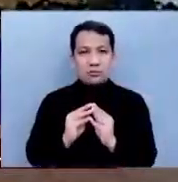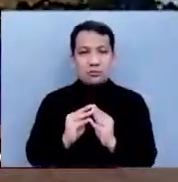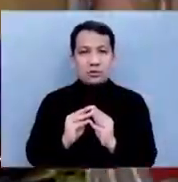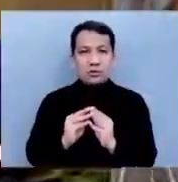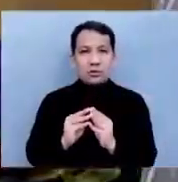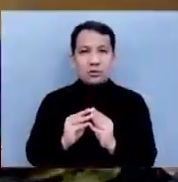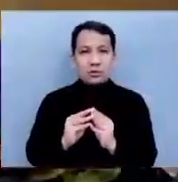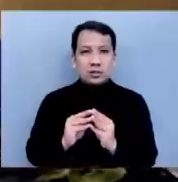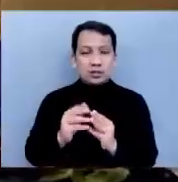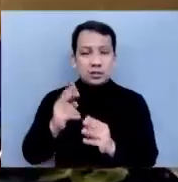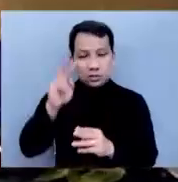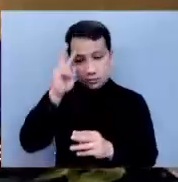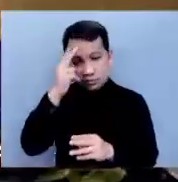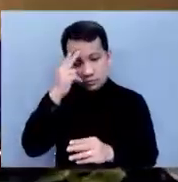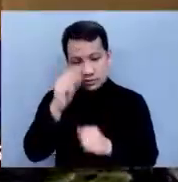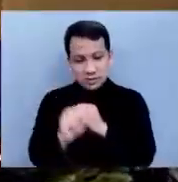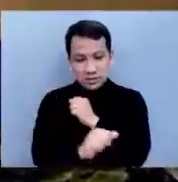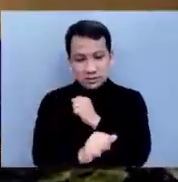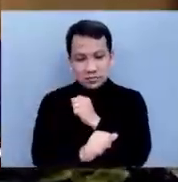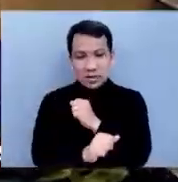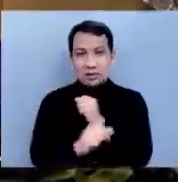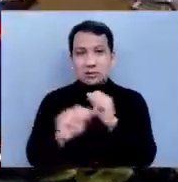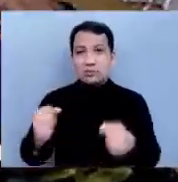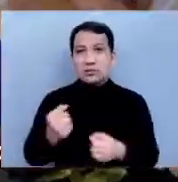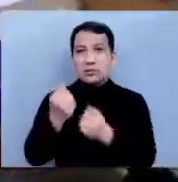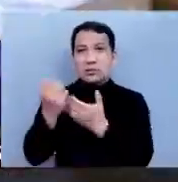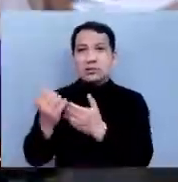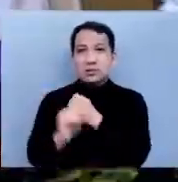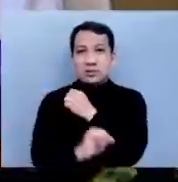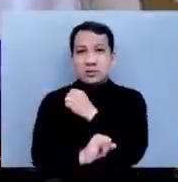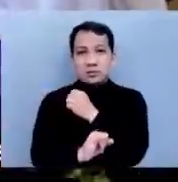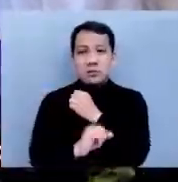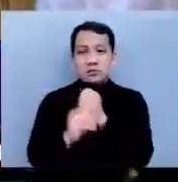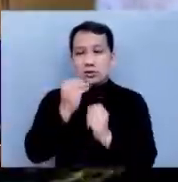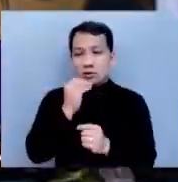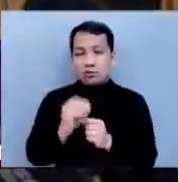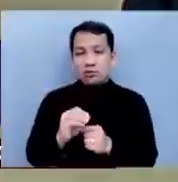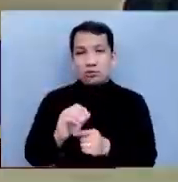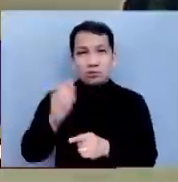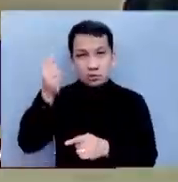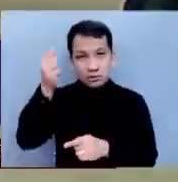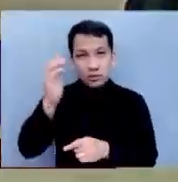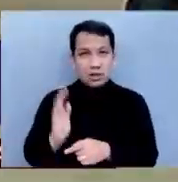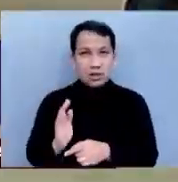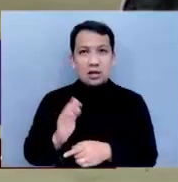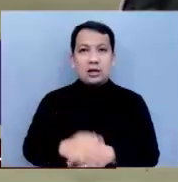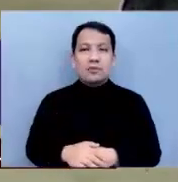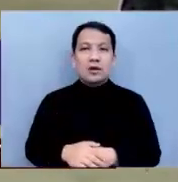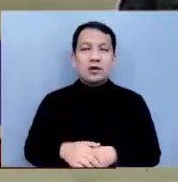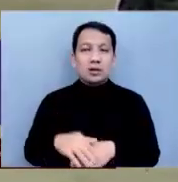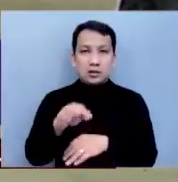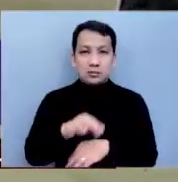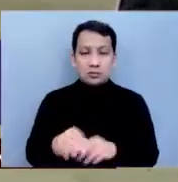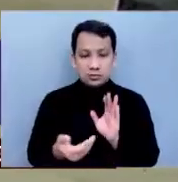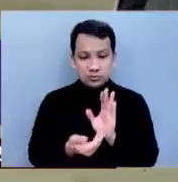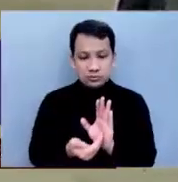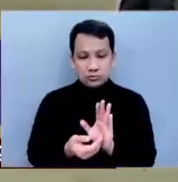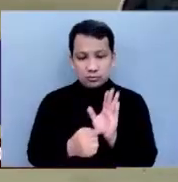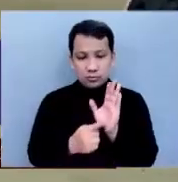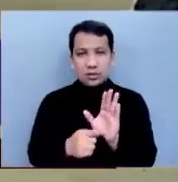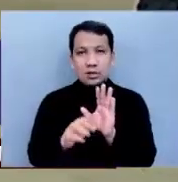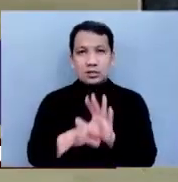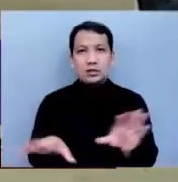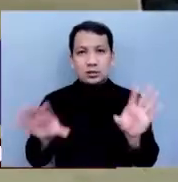ni Ibrahim na isakripisyo ang kanyang anak na si Ishmael nang iutos ito ni Allah. Palatandaan din daw ito na tapos na ang